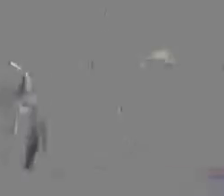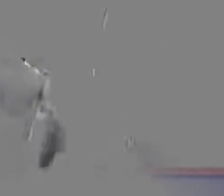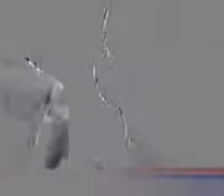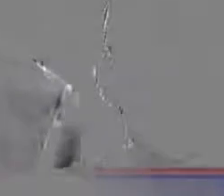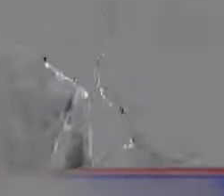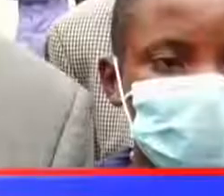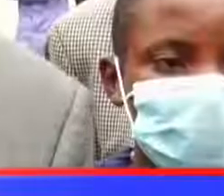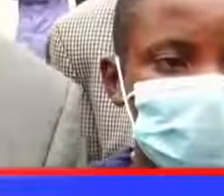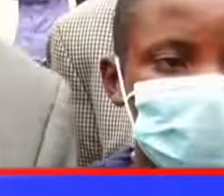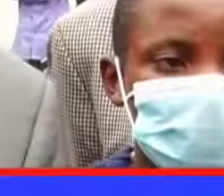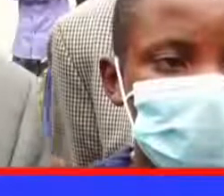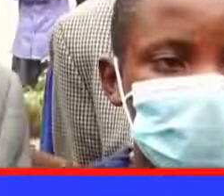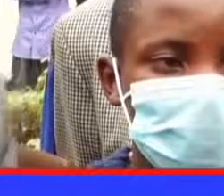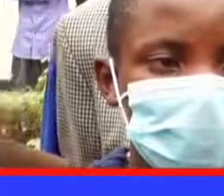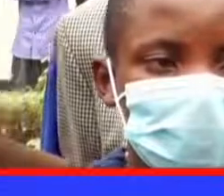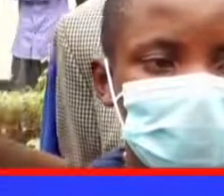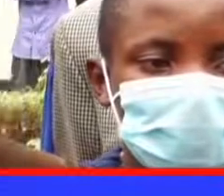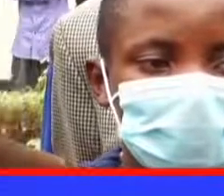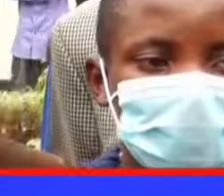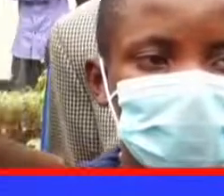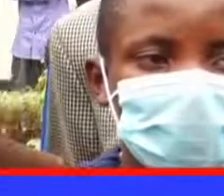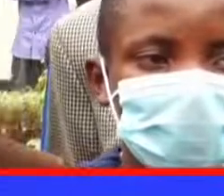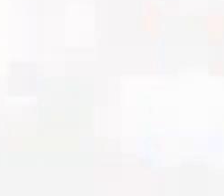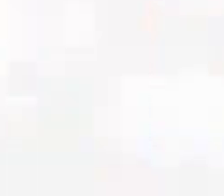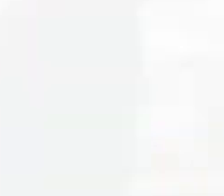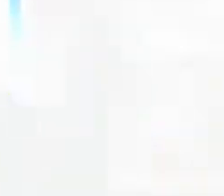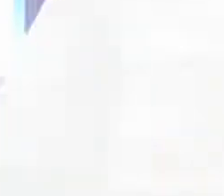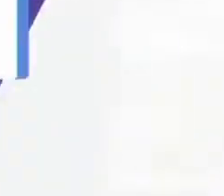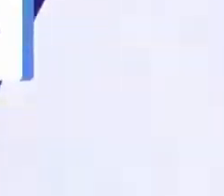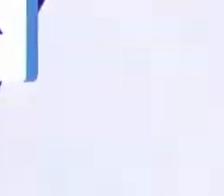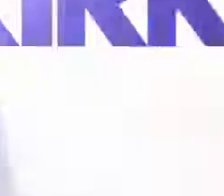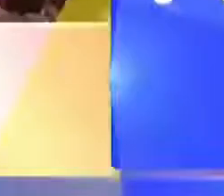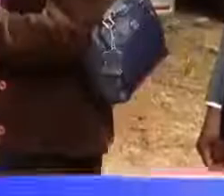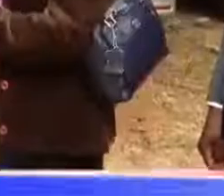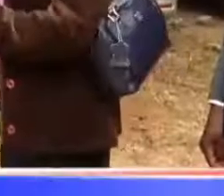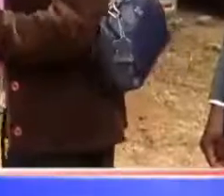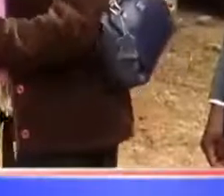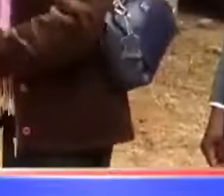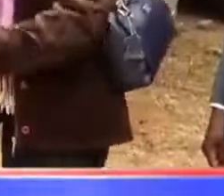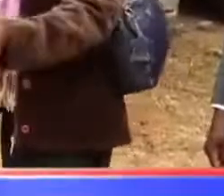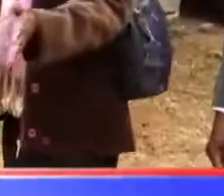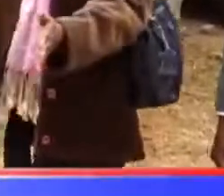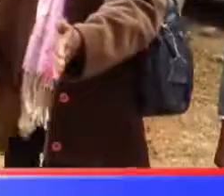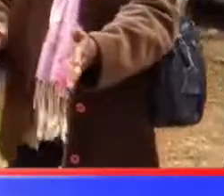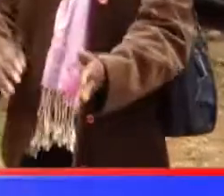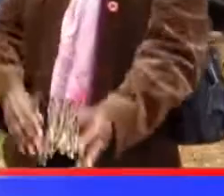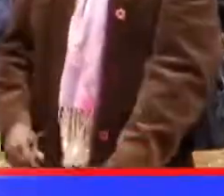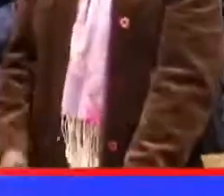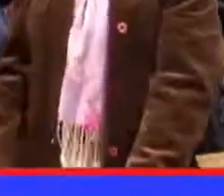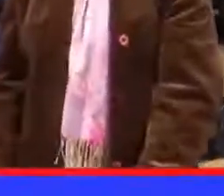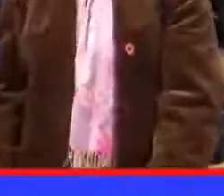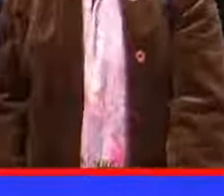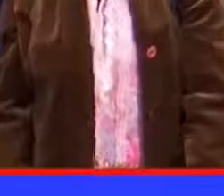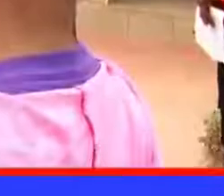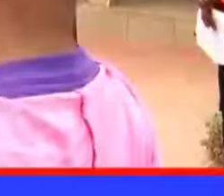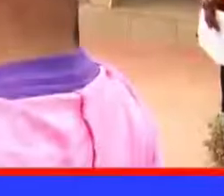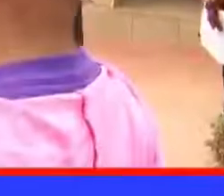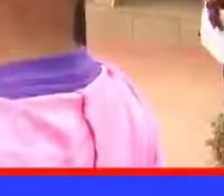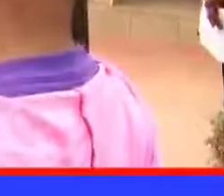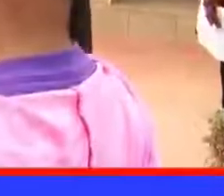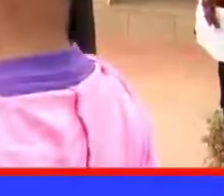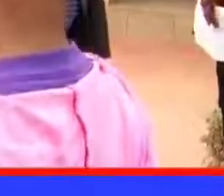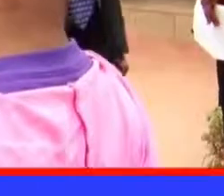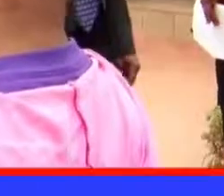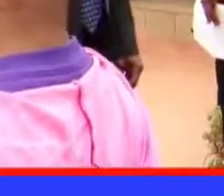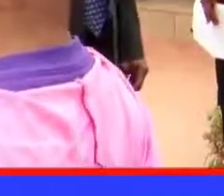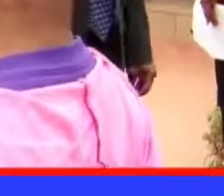will make the child. It's the zeal and zest that is in the child. Waziri Magoha puzilia mbali kauli kinzani kuhusu uteuzi wa